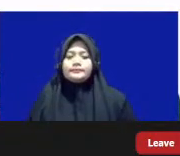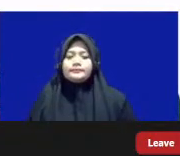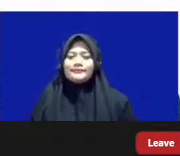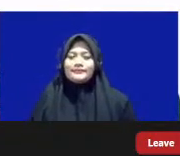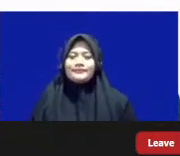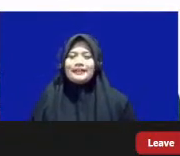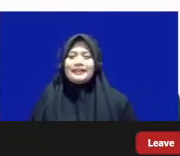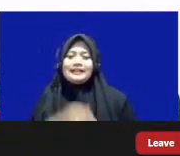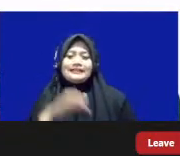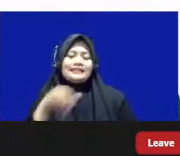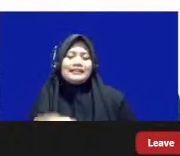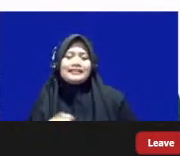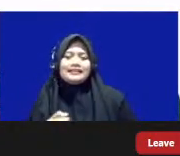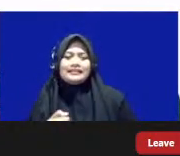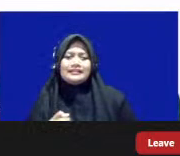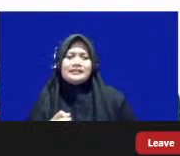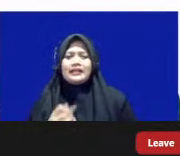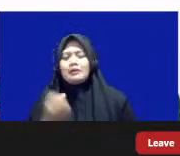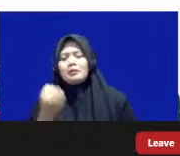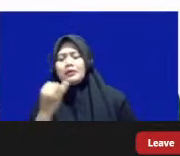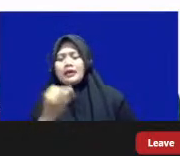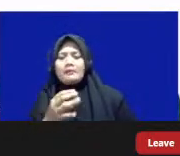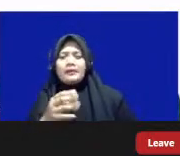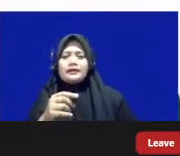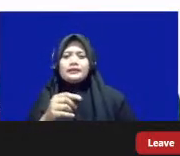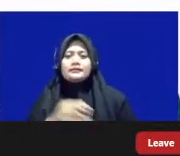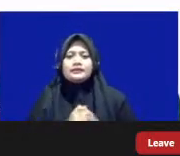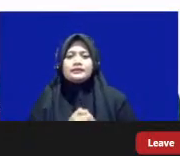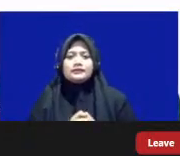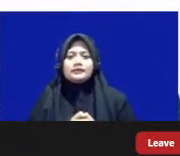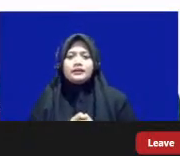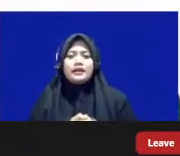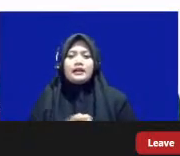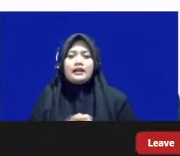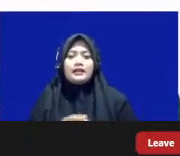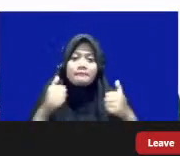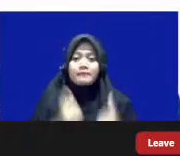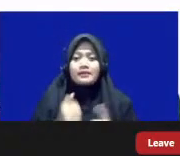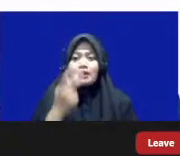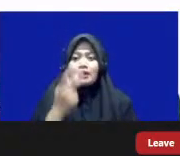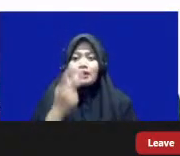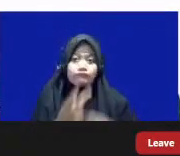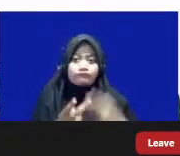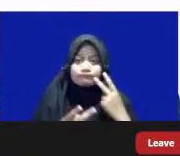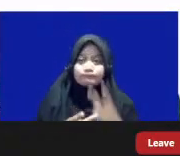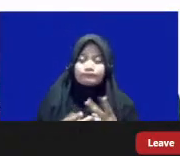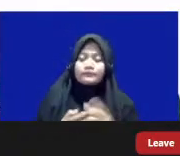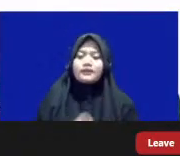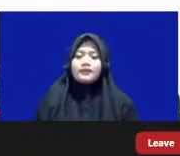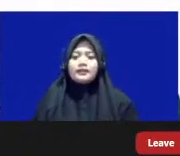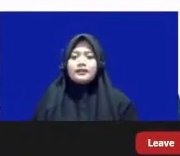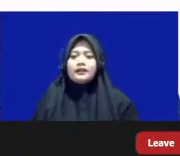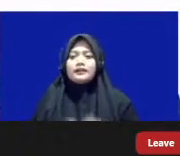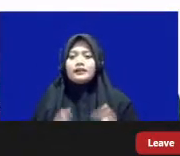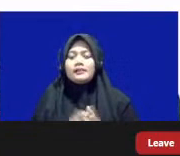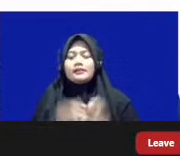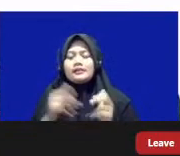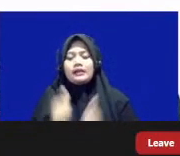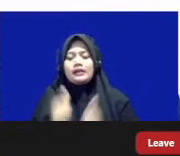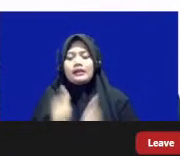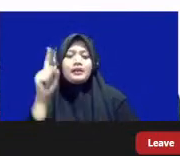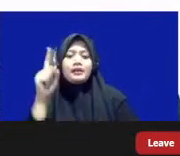sehingga hal-hal tersebut adalah hal-hal yang bisa kita lihat dan bisa digunakan Indonesia